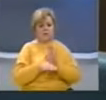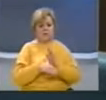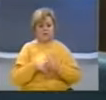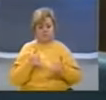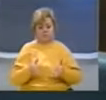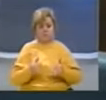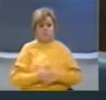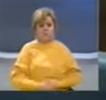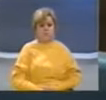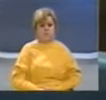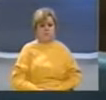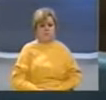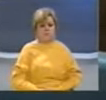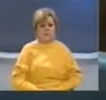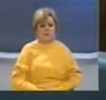procedurë.